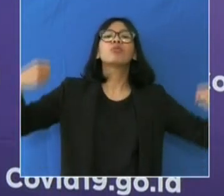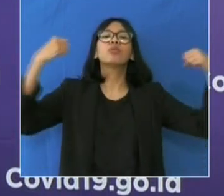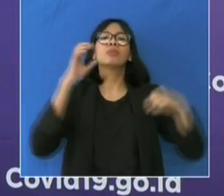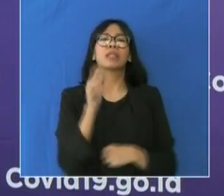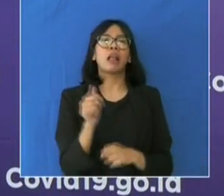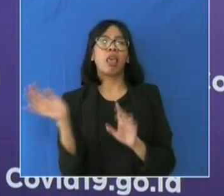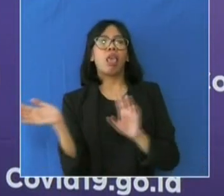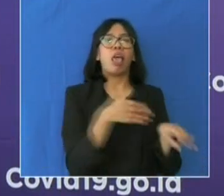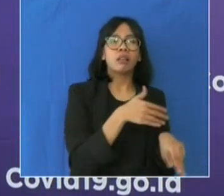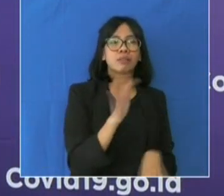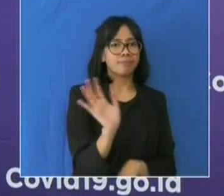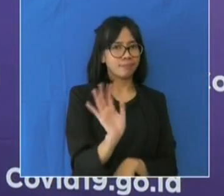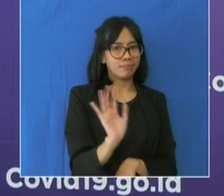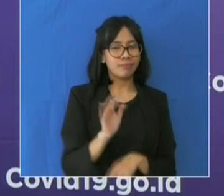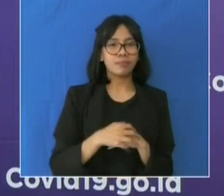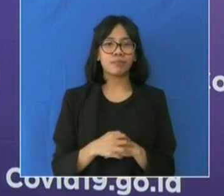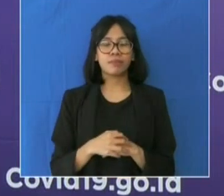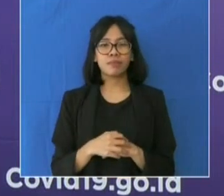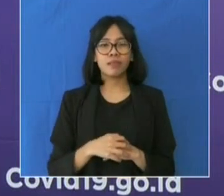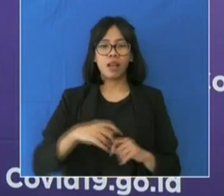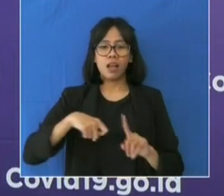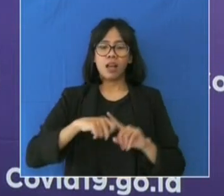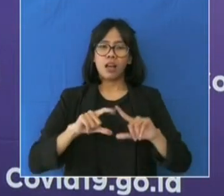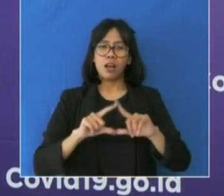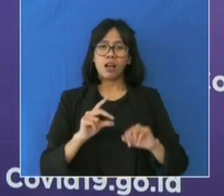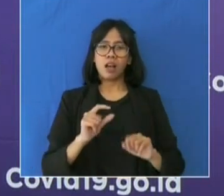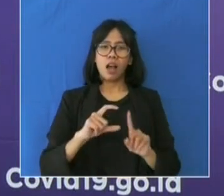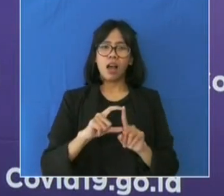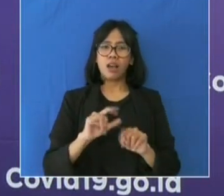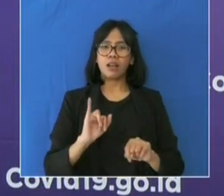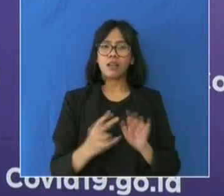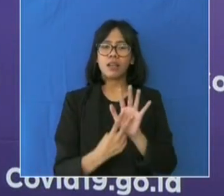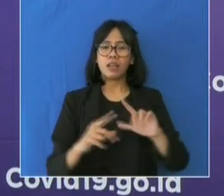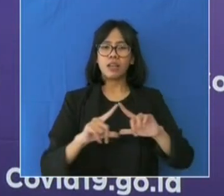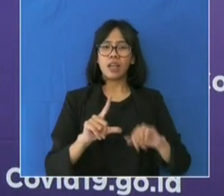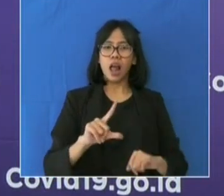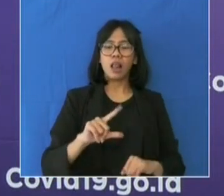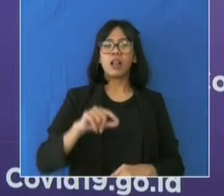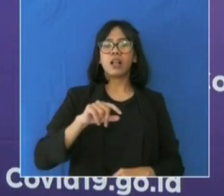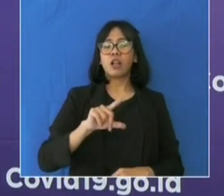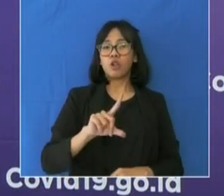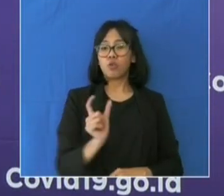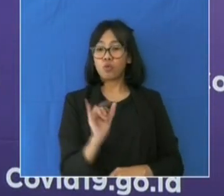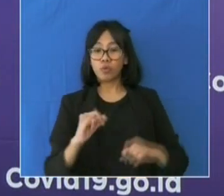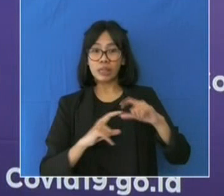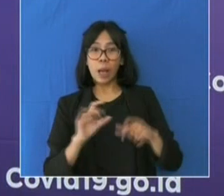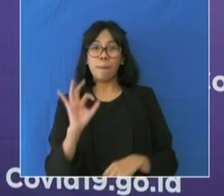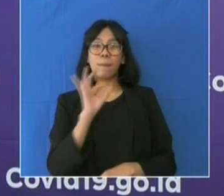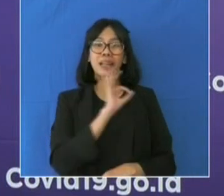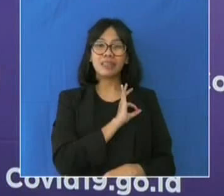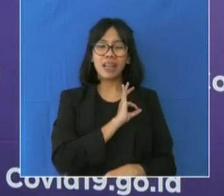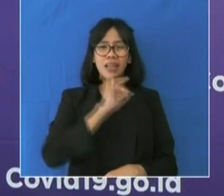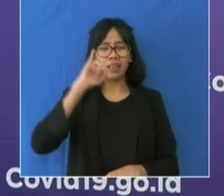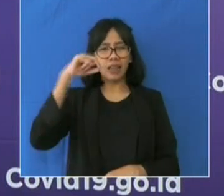kesembuhannya cardinal Luis Anthony booking taple presiden